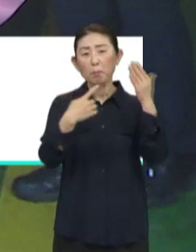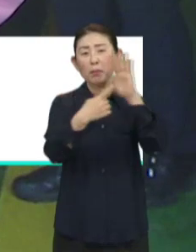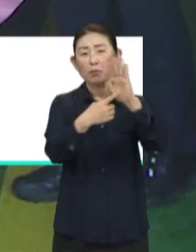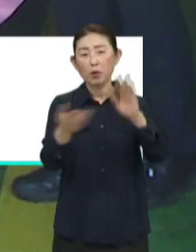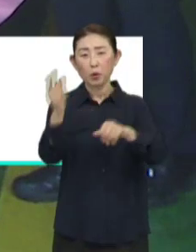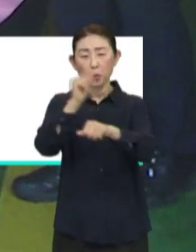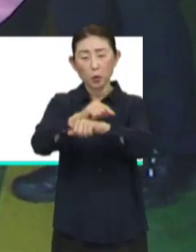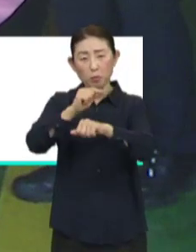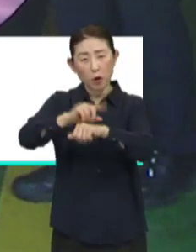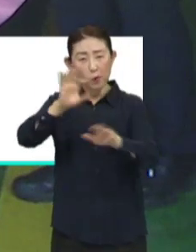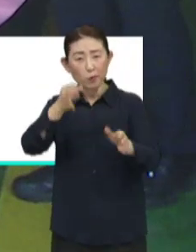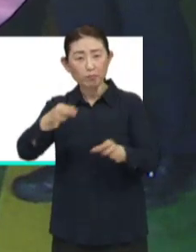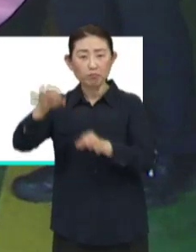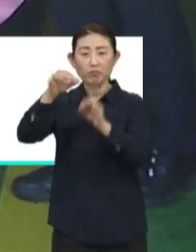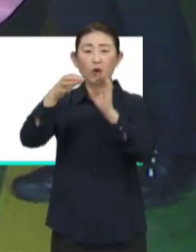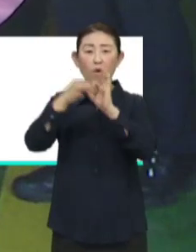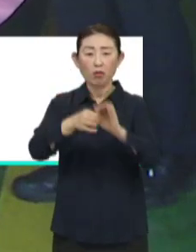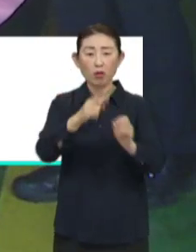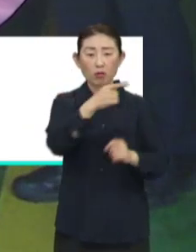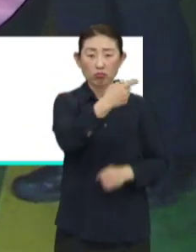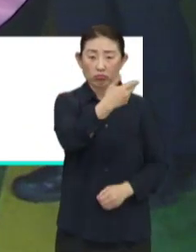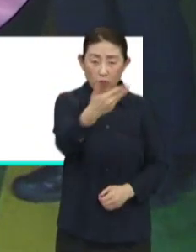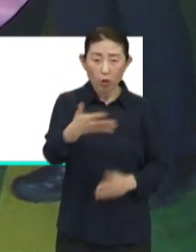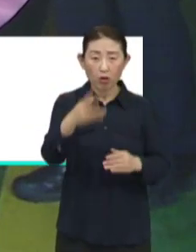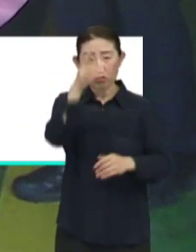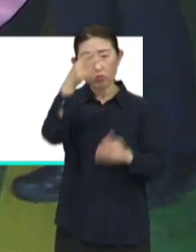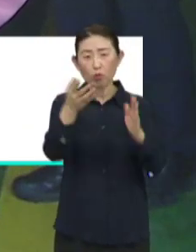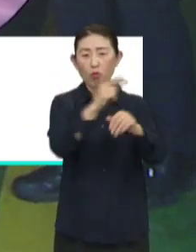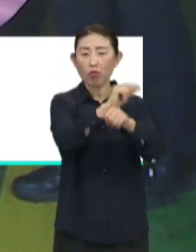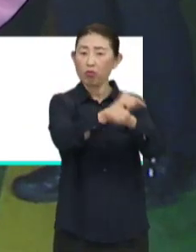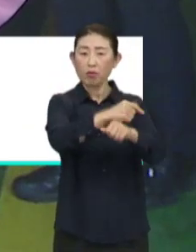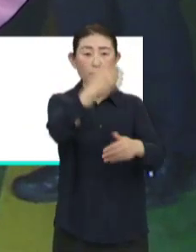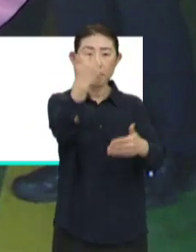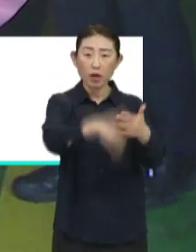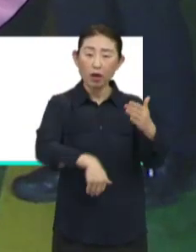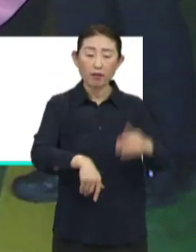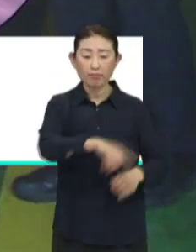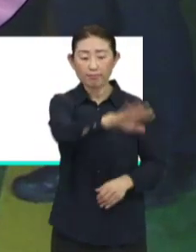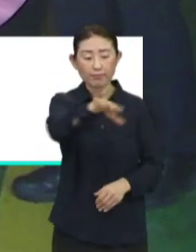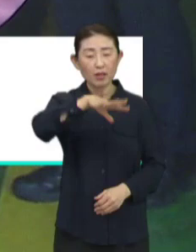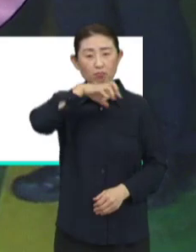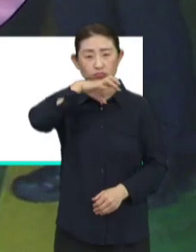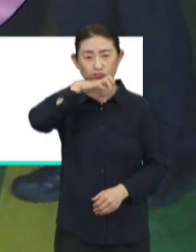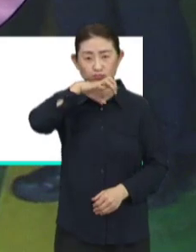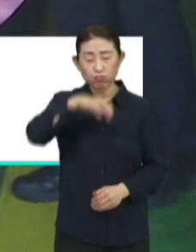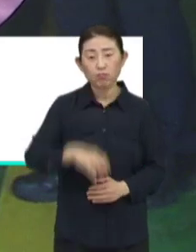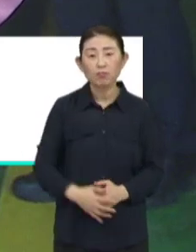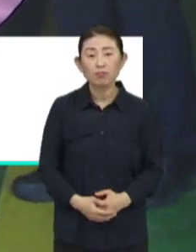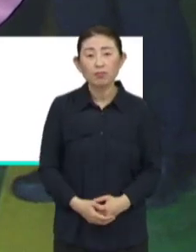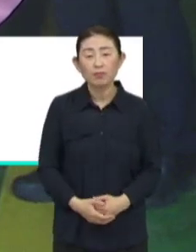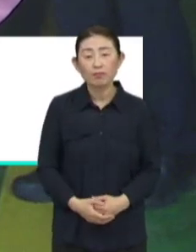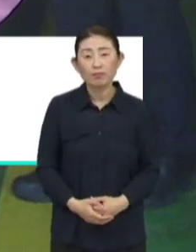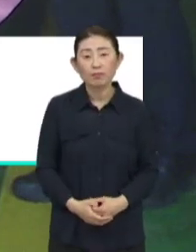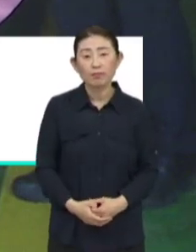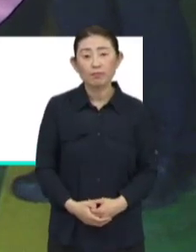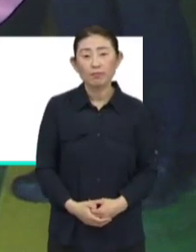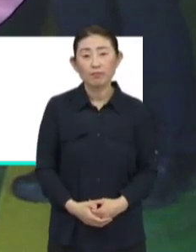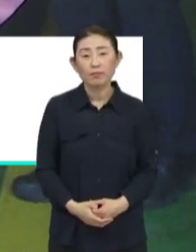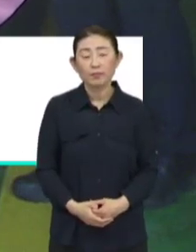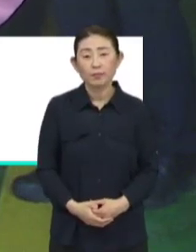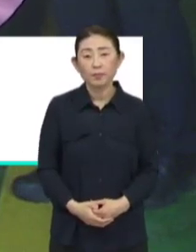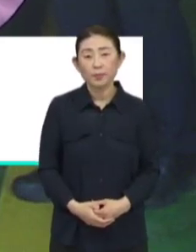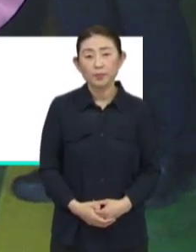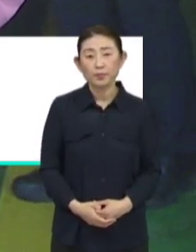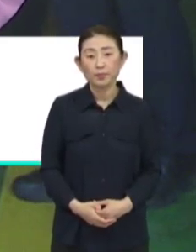정부가 발표한 공무원 처우 개선안에서 소방과 경찰 공무원만 빠지자 반발의 목소리가 나오고 있습니다. 이수복 기자의